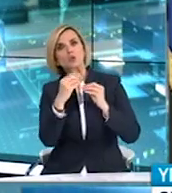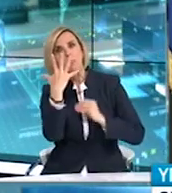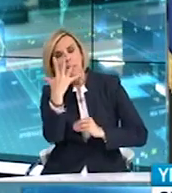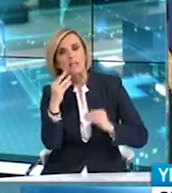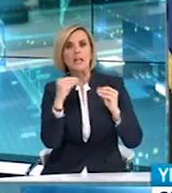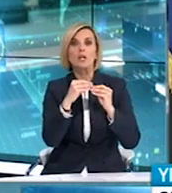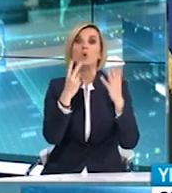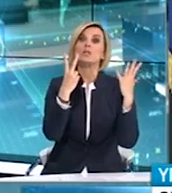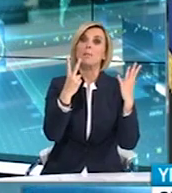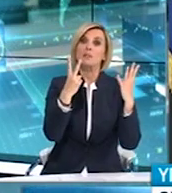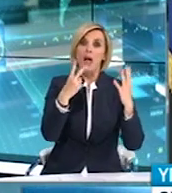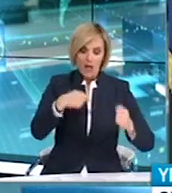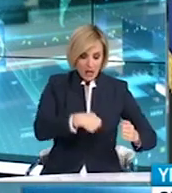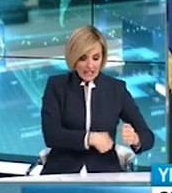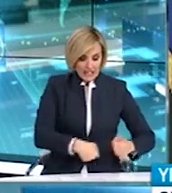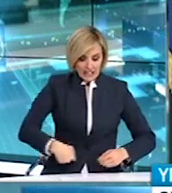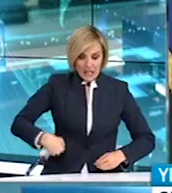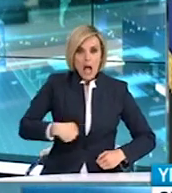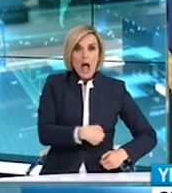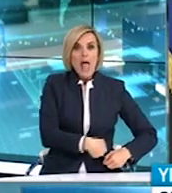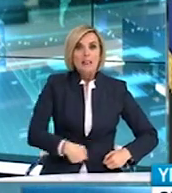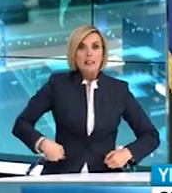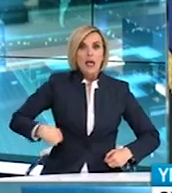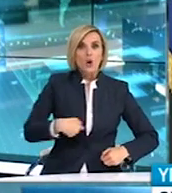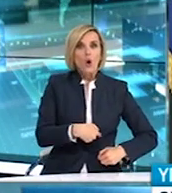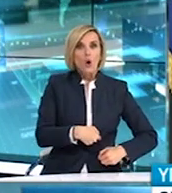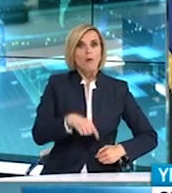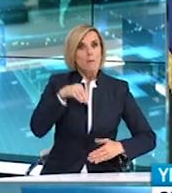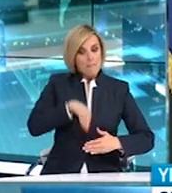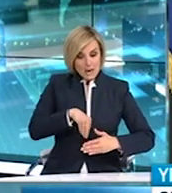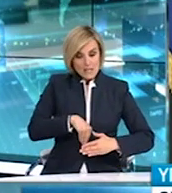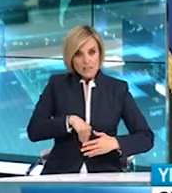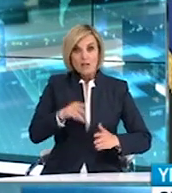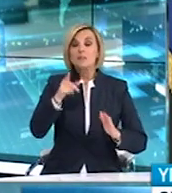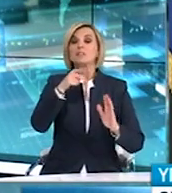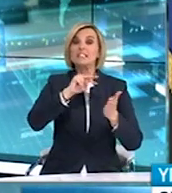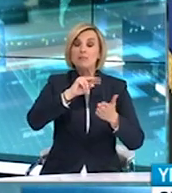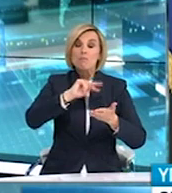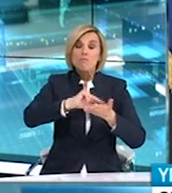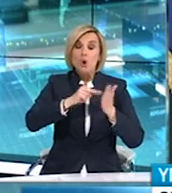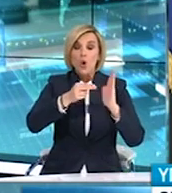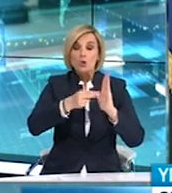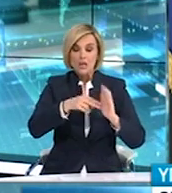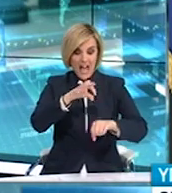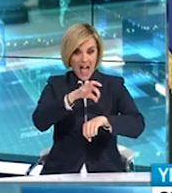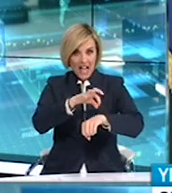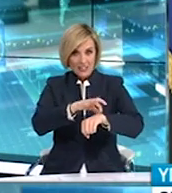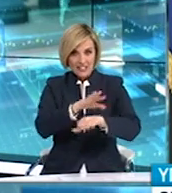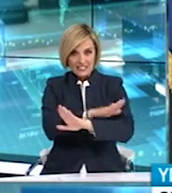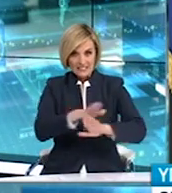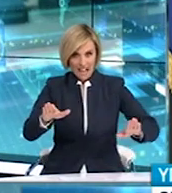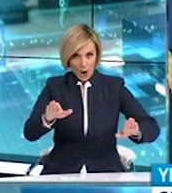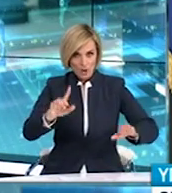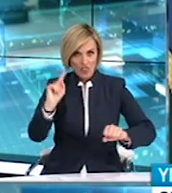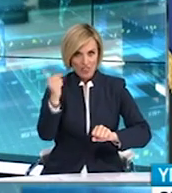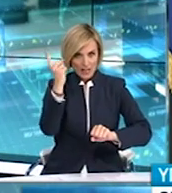μέρες στο γαστεντερικό, στα κόπρανα, να απεκρίνεται. Γι' αυτό είναι πολύ σημαντικό οι άνθρωποι που παίρνουν εξτήριο να τηρούν τους κανόνες υγιεινής για ένα μεγάλο χρονικό